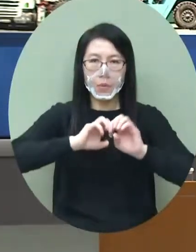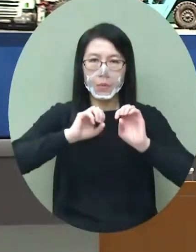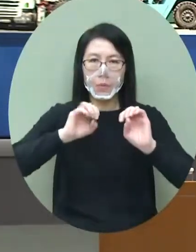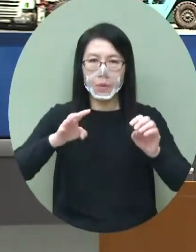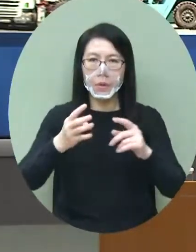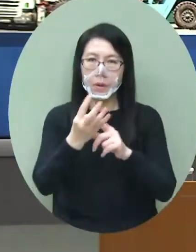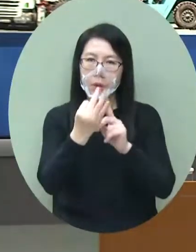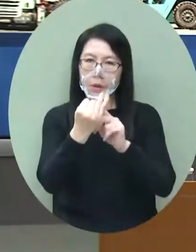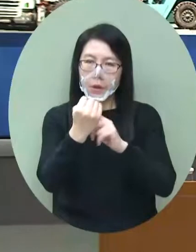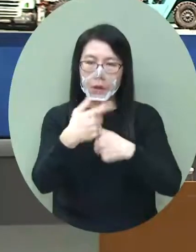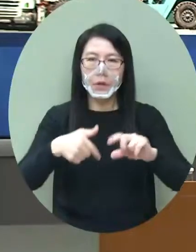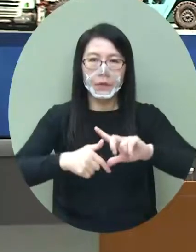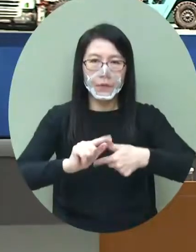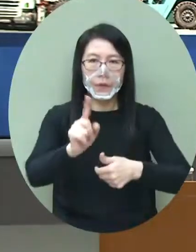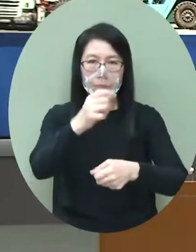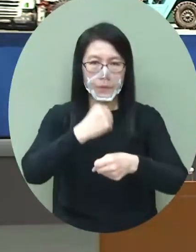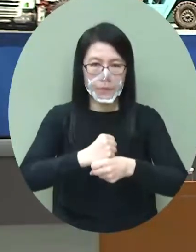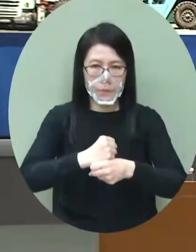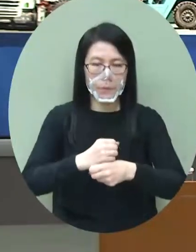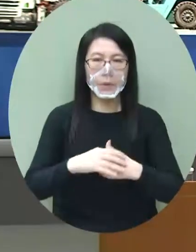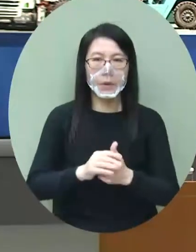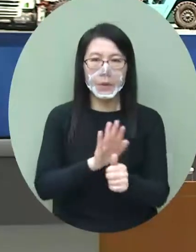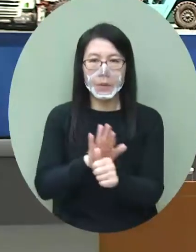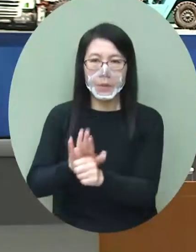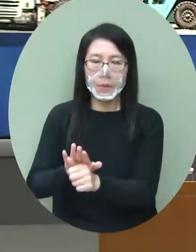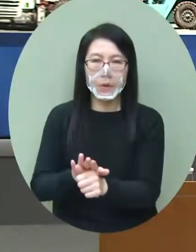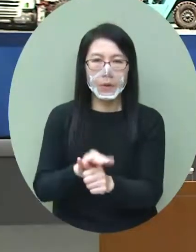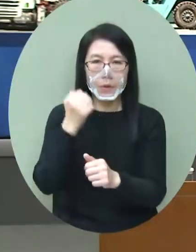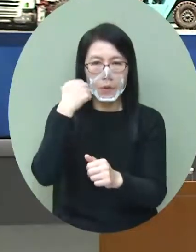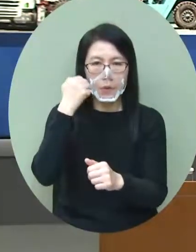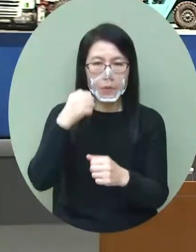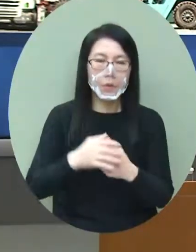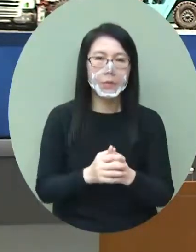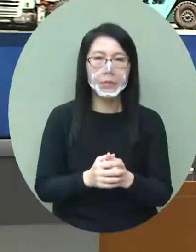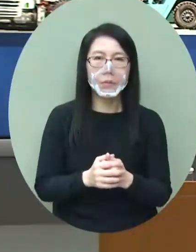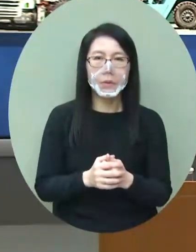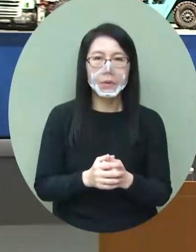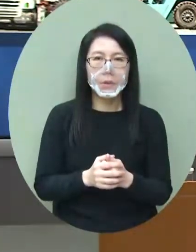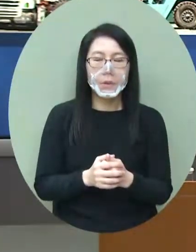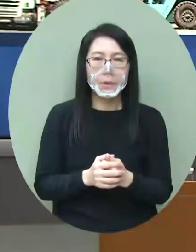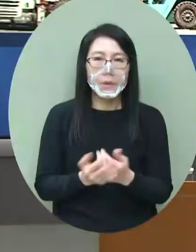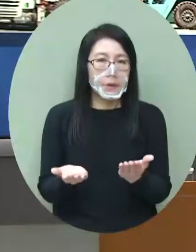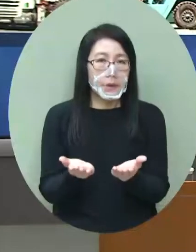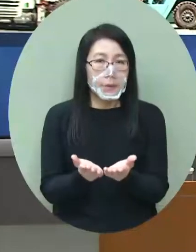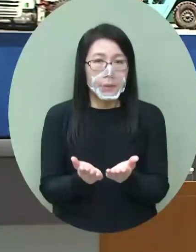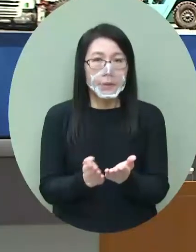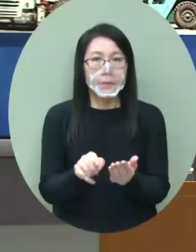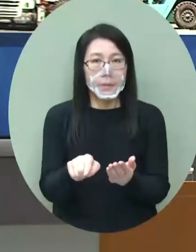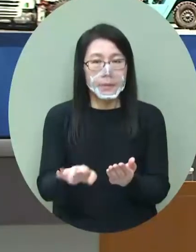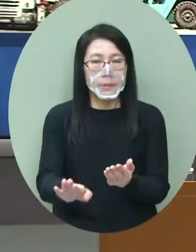施，就是要协助香港的长者拯救生